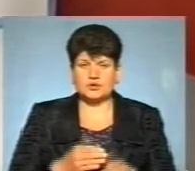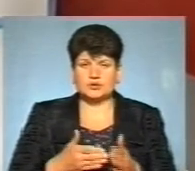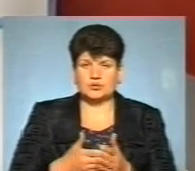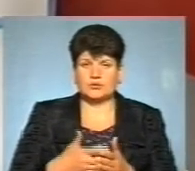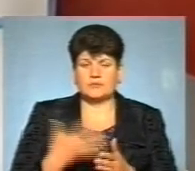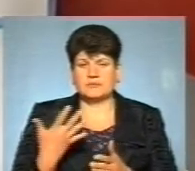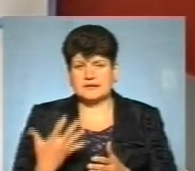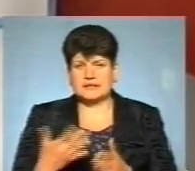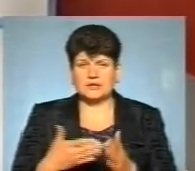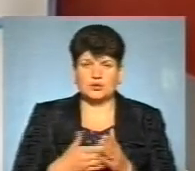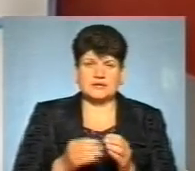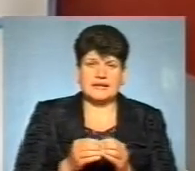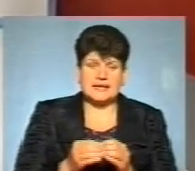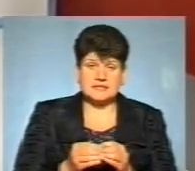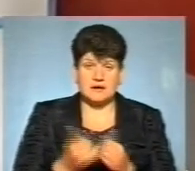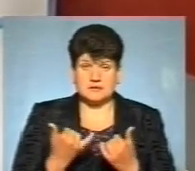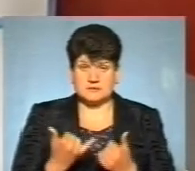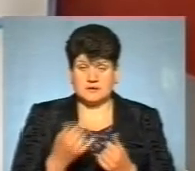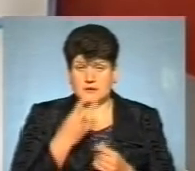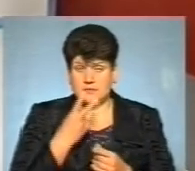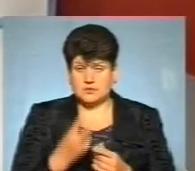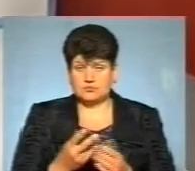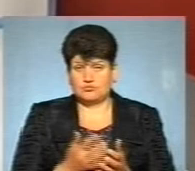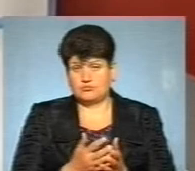5 до 10 фіксувалося. Зараз останні кілька днів фіксуємо більше